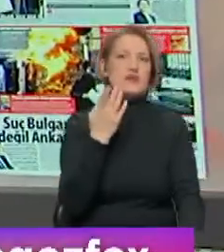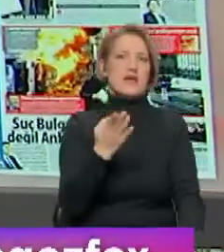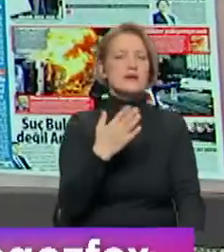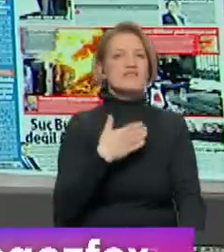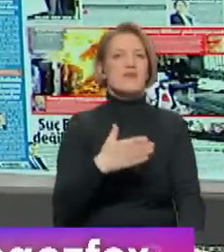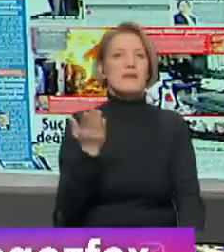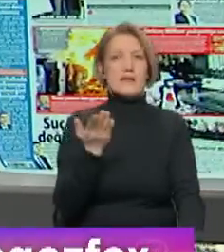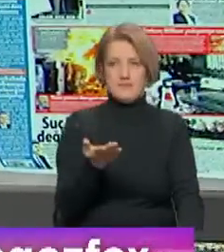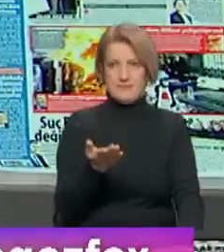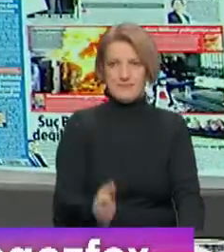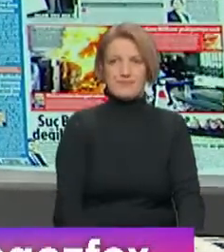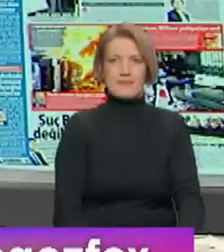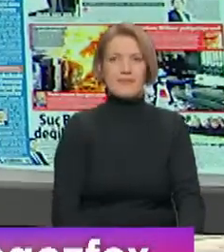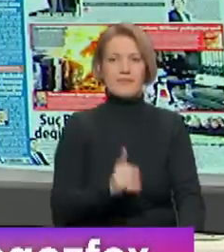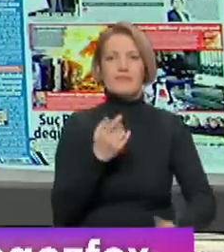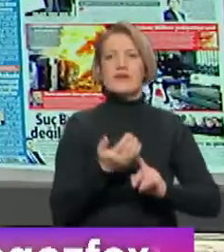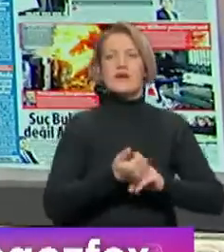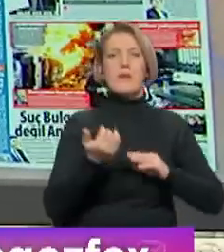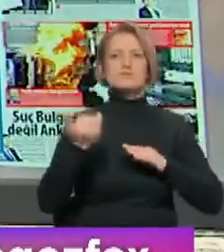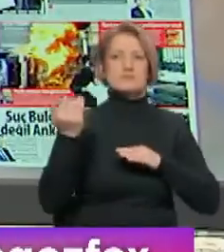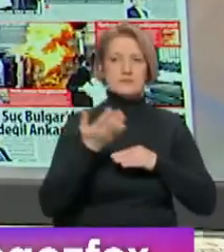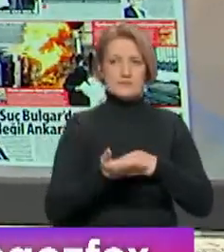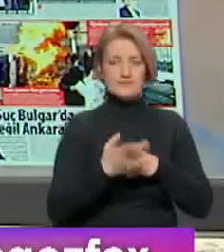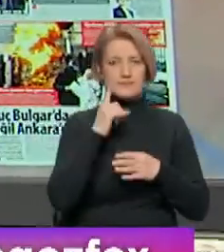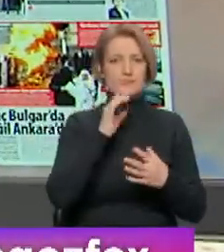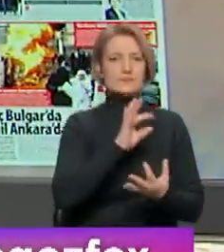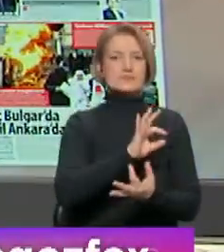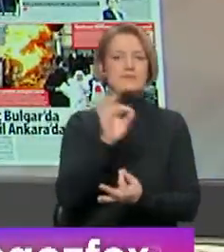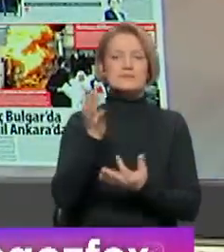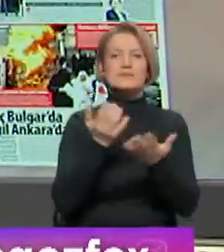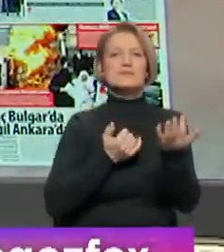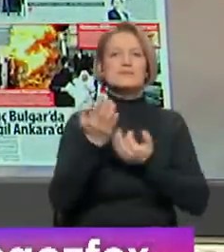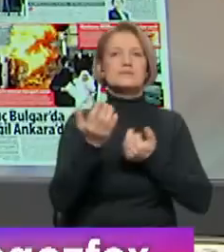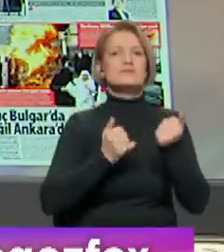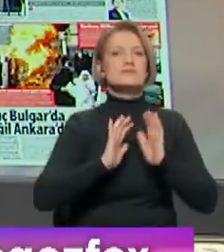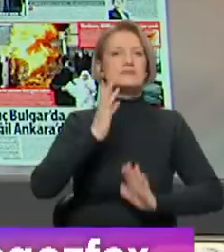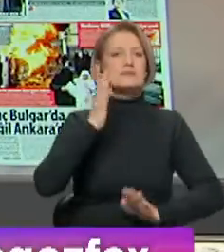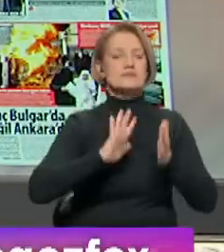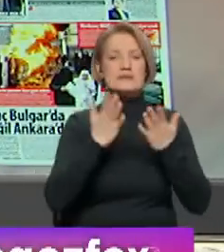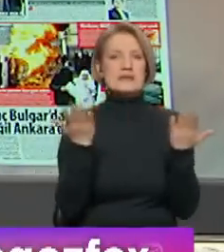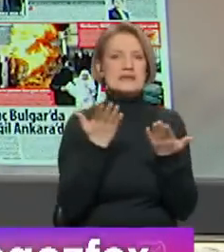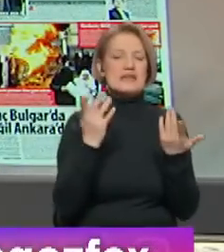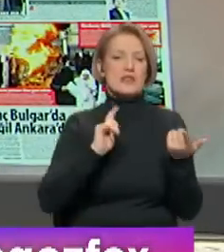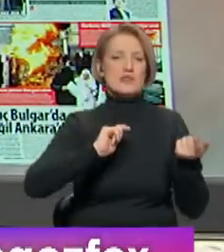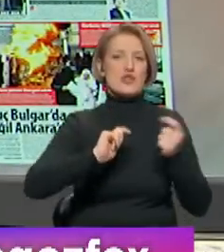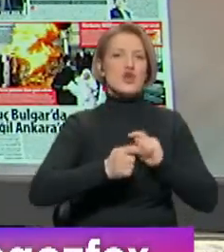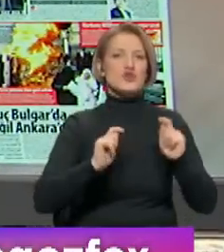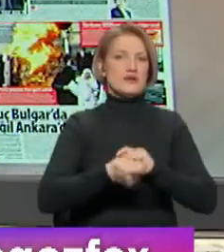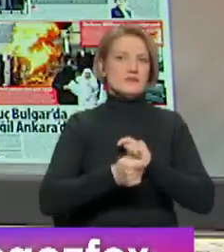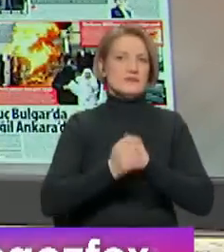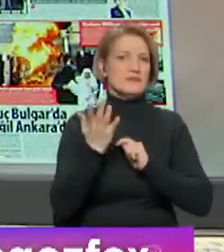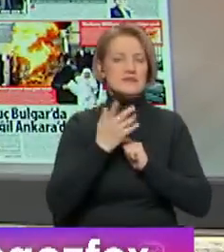devam edelim şimdi bir Kebapçı insanların alışveriş davranışlarının nasıl değiştiğini